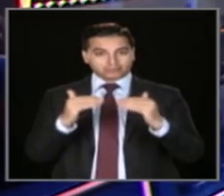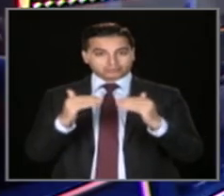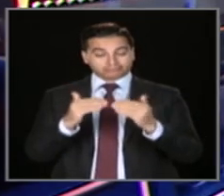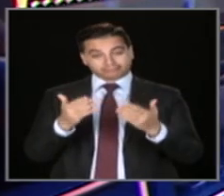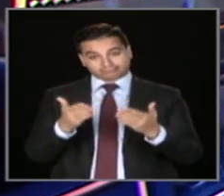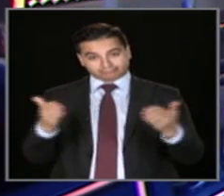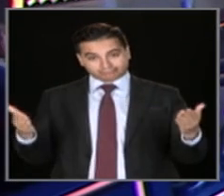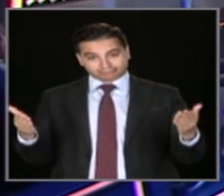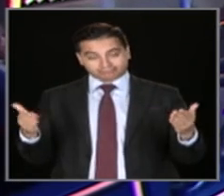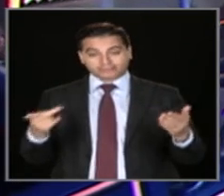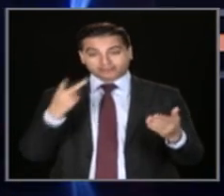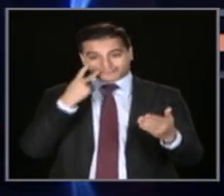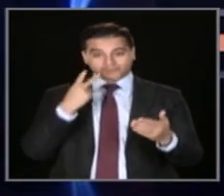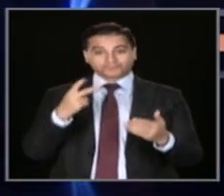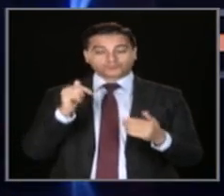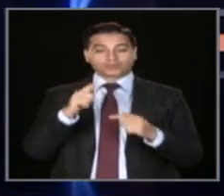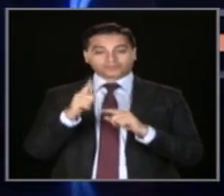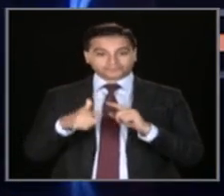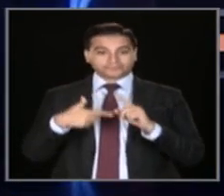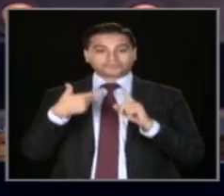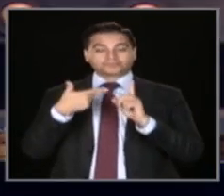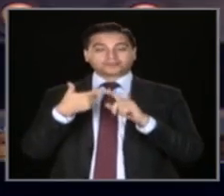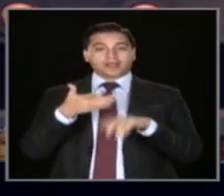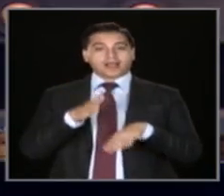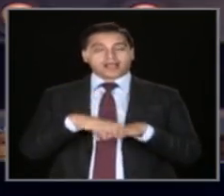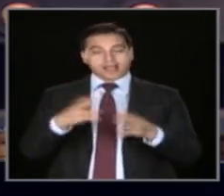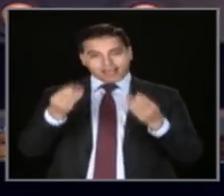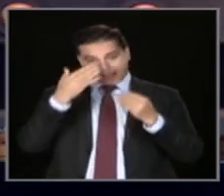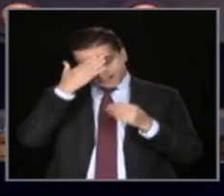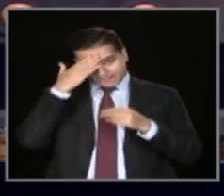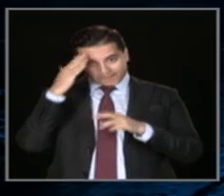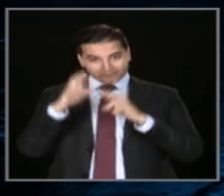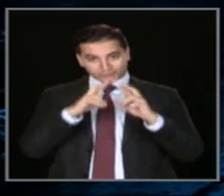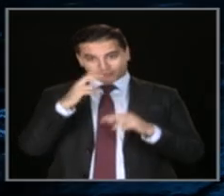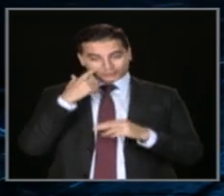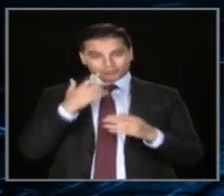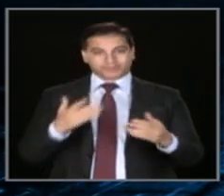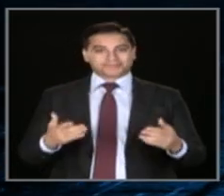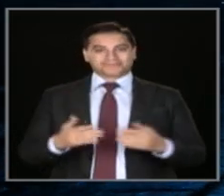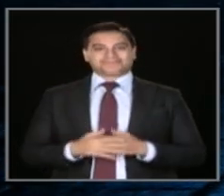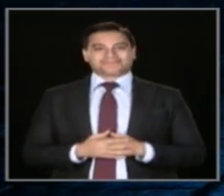60 أبو سمبل 60. ودلوقتي مع الفقرة الثانية، فقرة المعرفة.